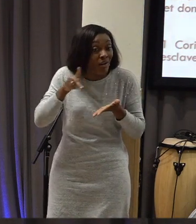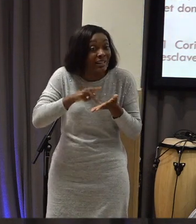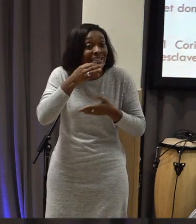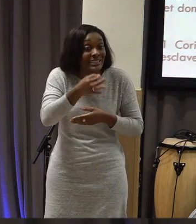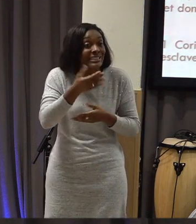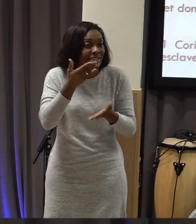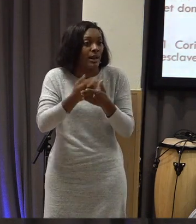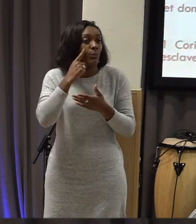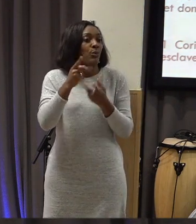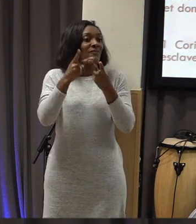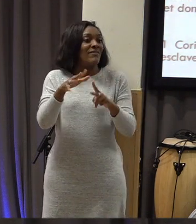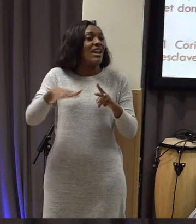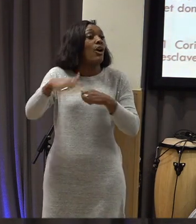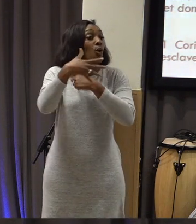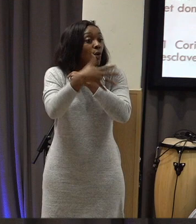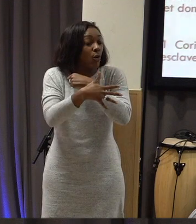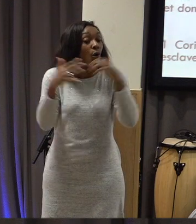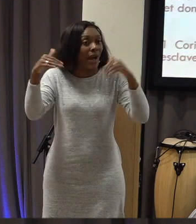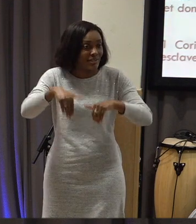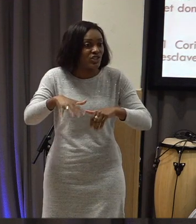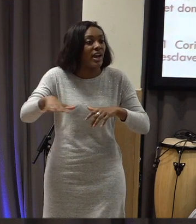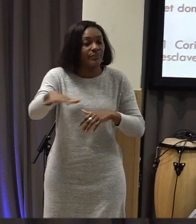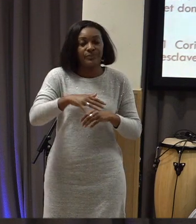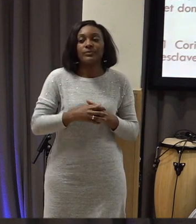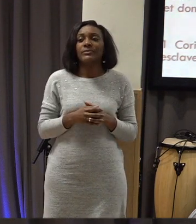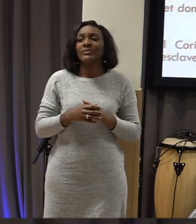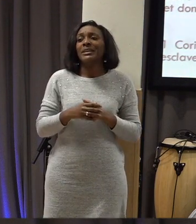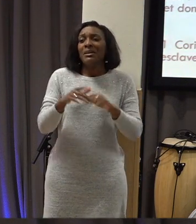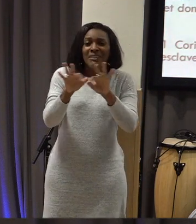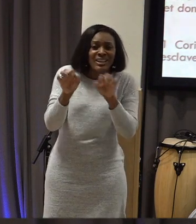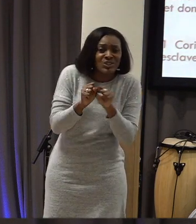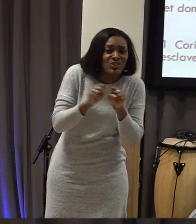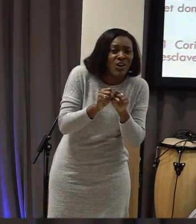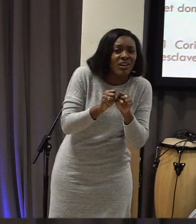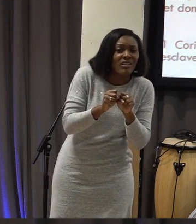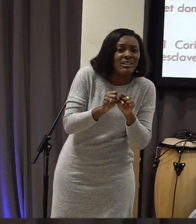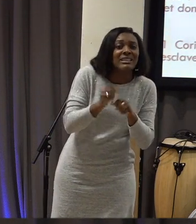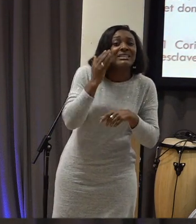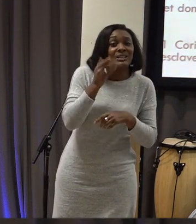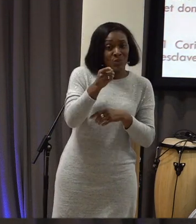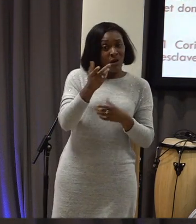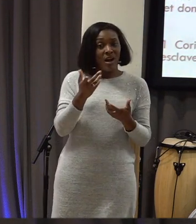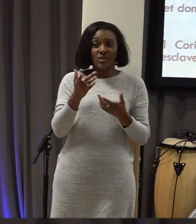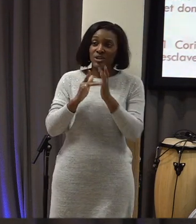Mon ami, si tu as pris le corps de Christ pour faire des choses qui n'honorent pas Dieu,